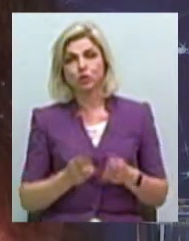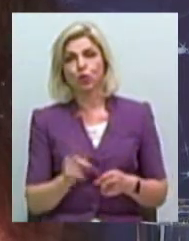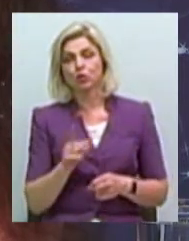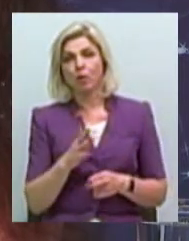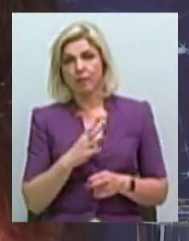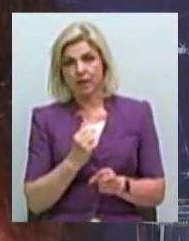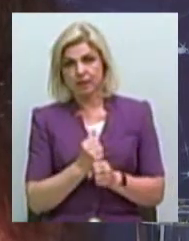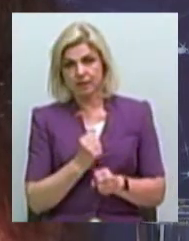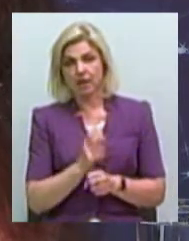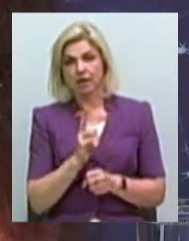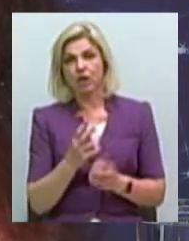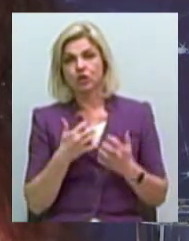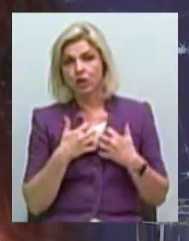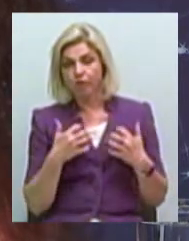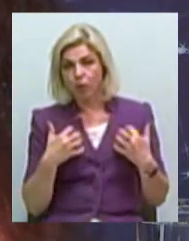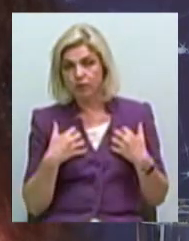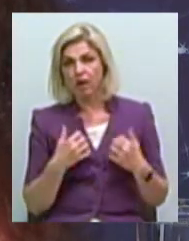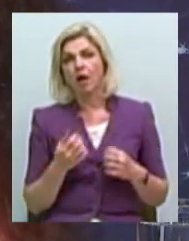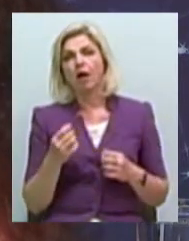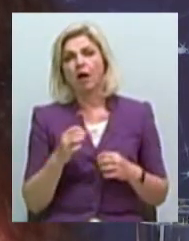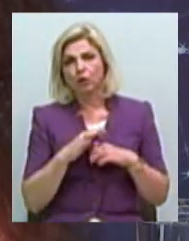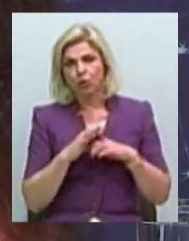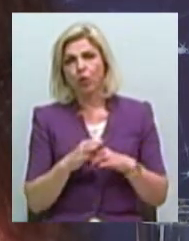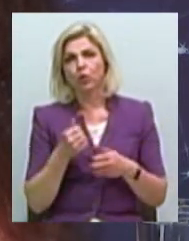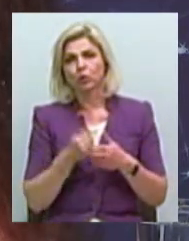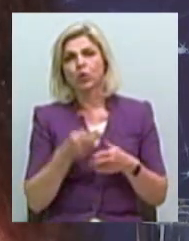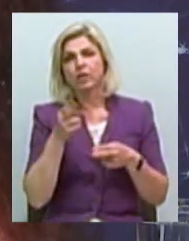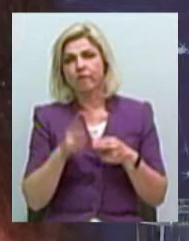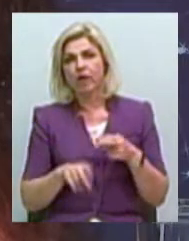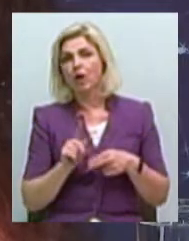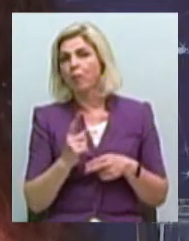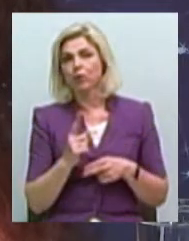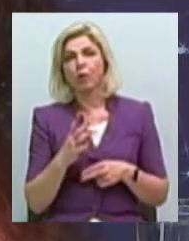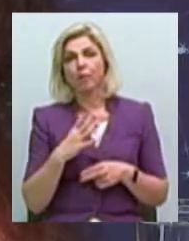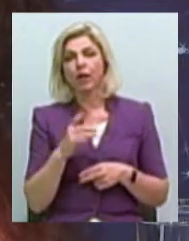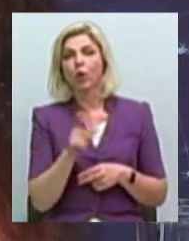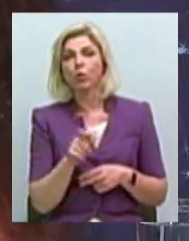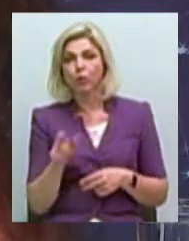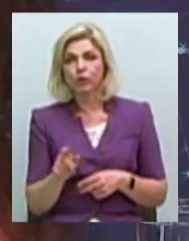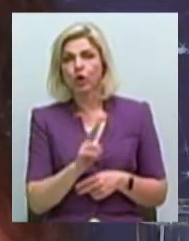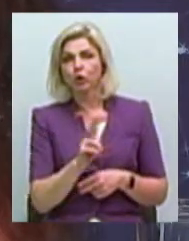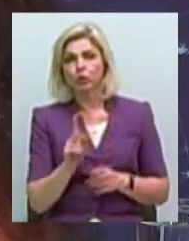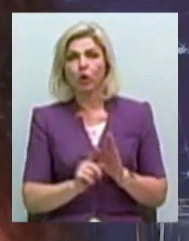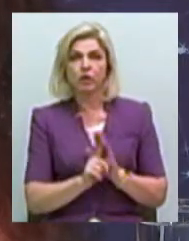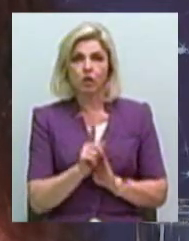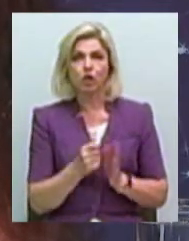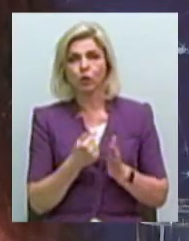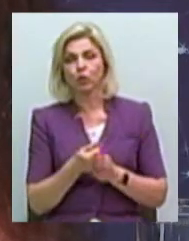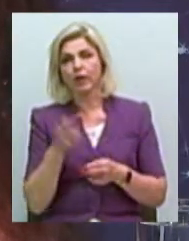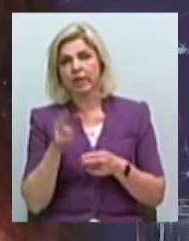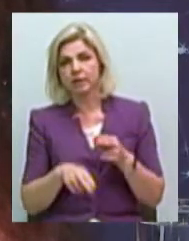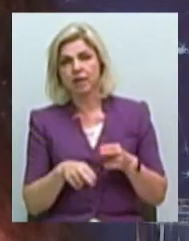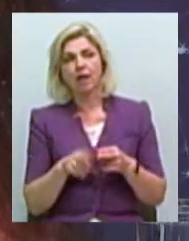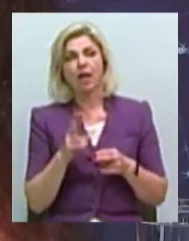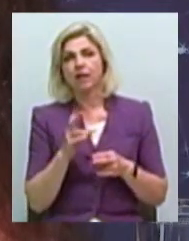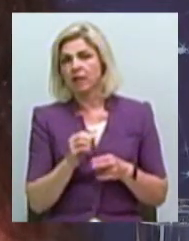по відношенню до тварин, вони, як правило, доходили до логічного завершення тільки тому, що були люди, які від початку до кінця не